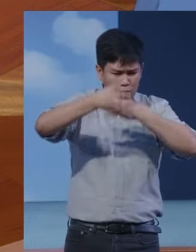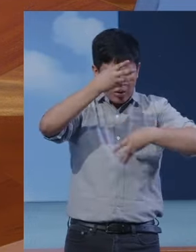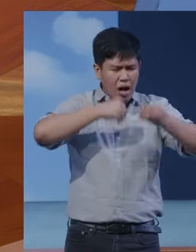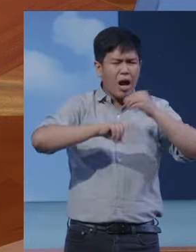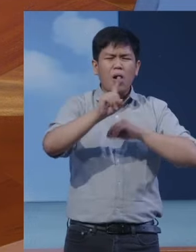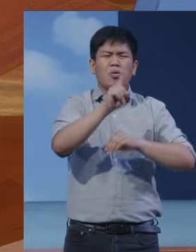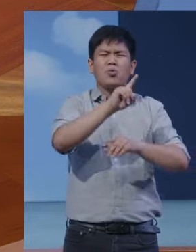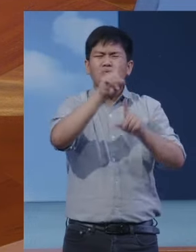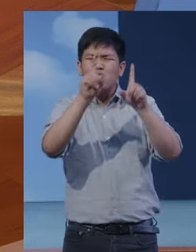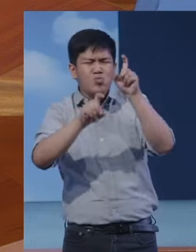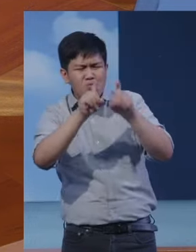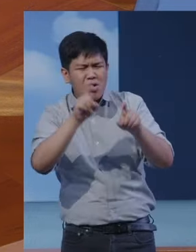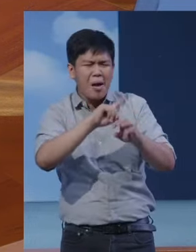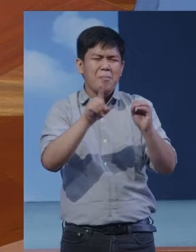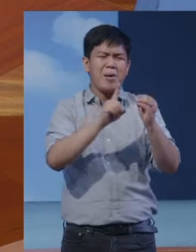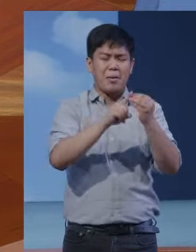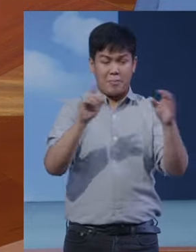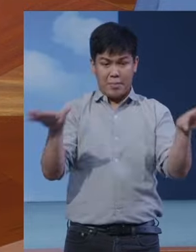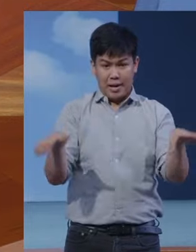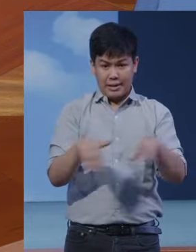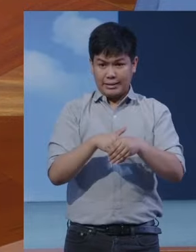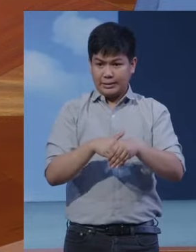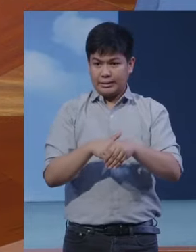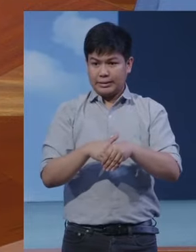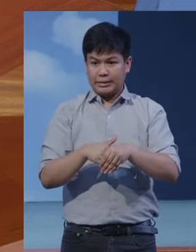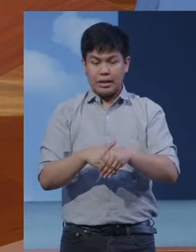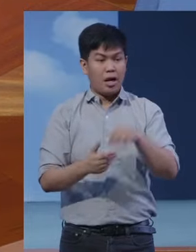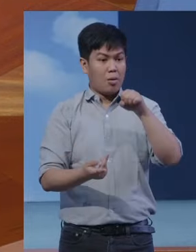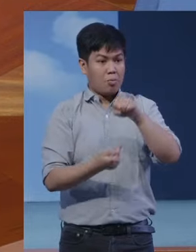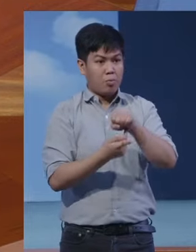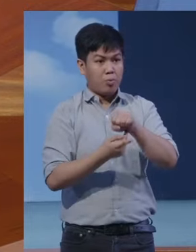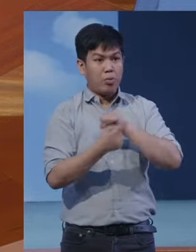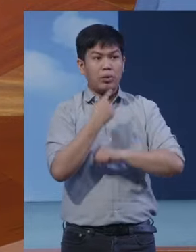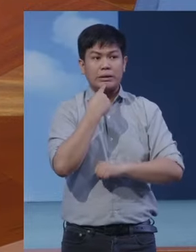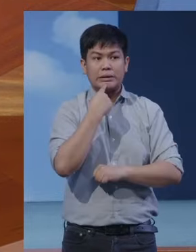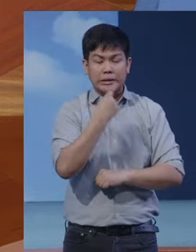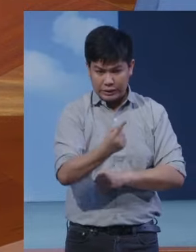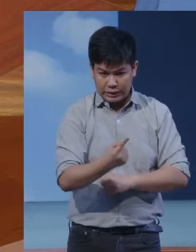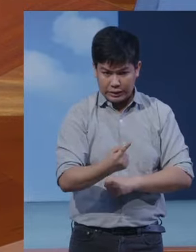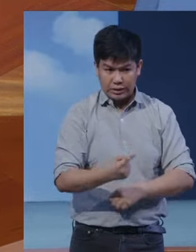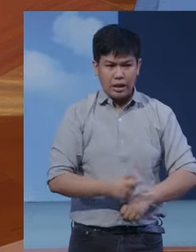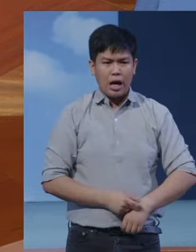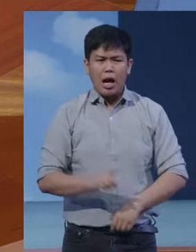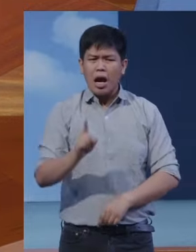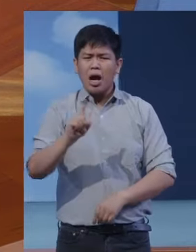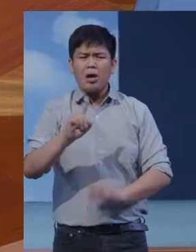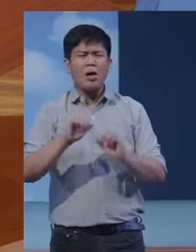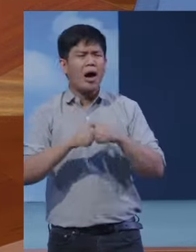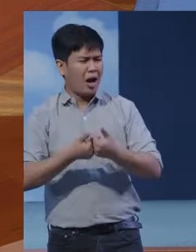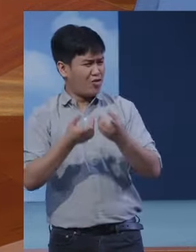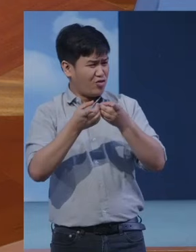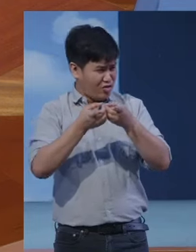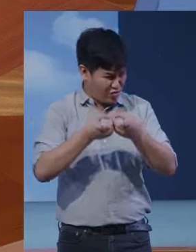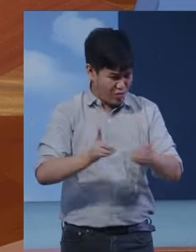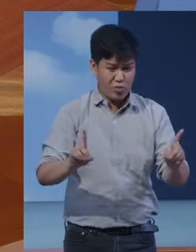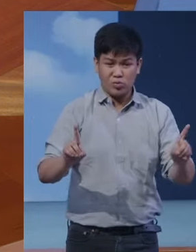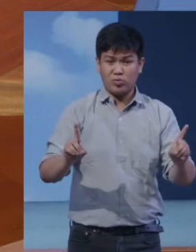marriage ang isa doon marahil ay ang ground for